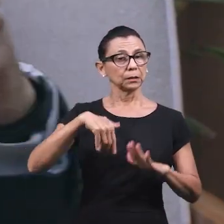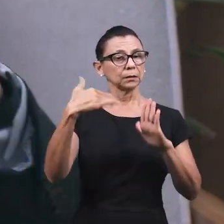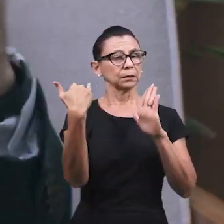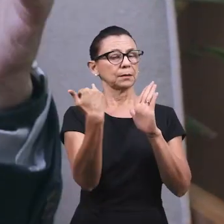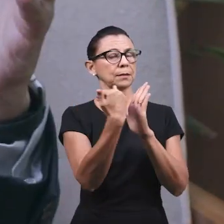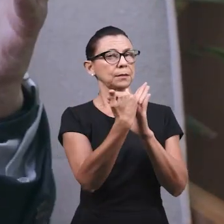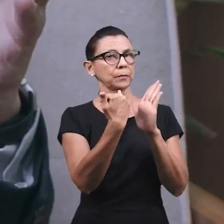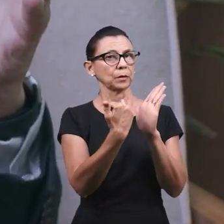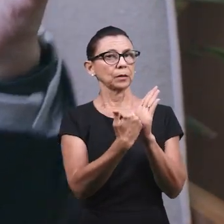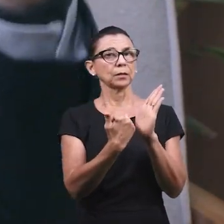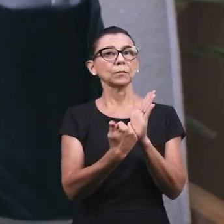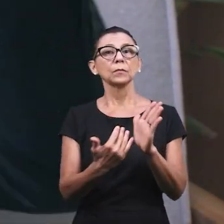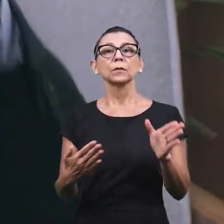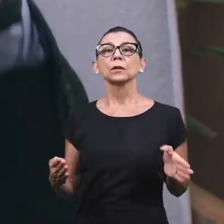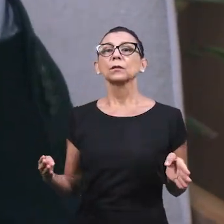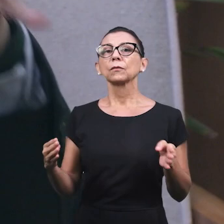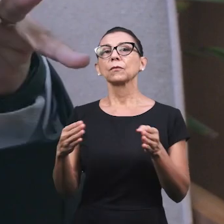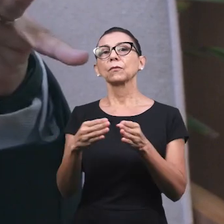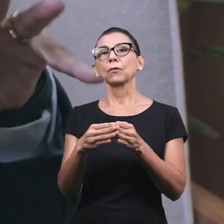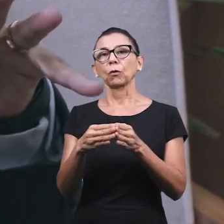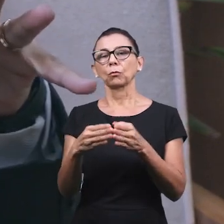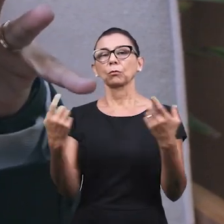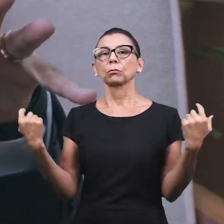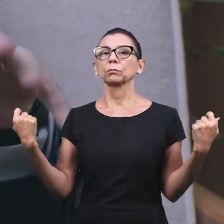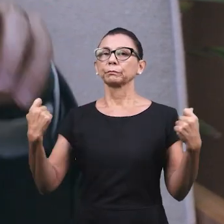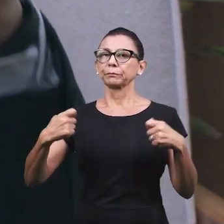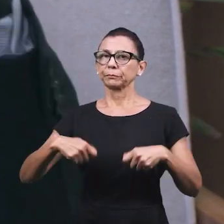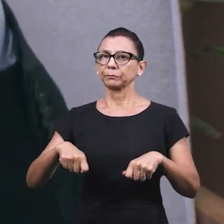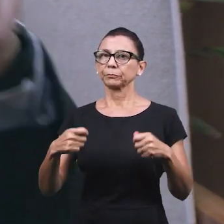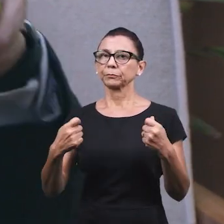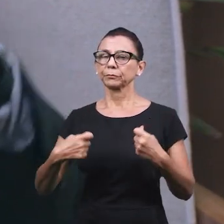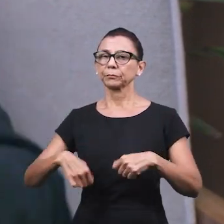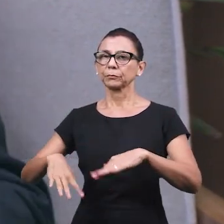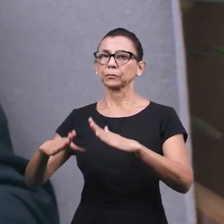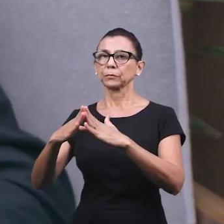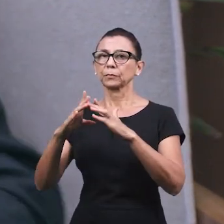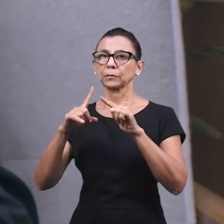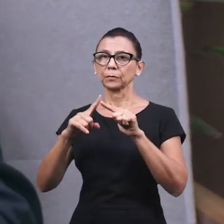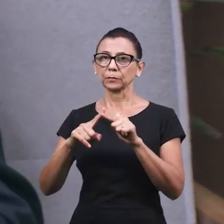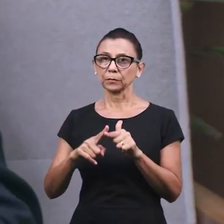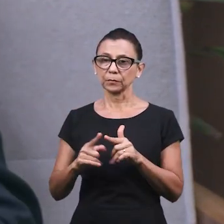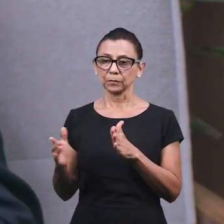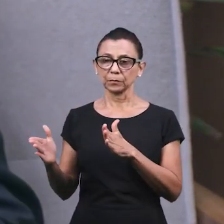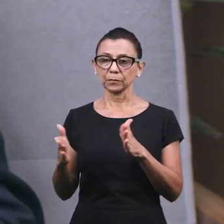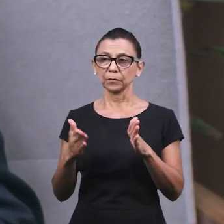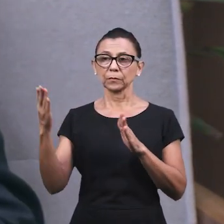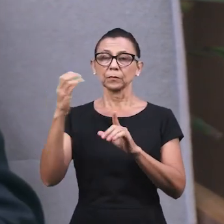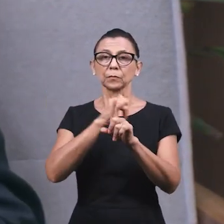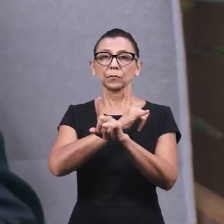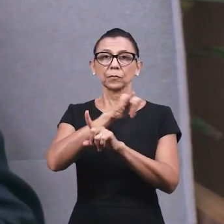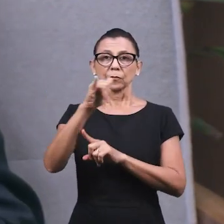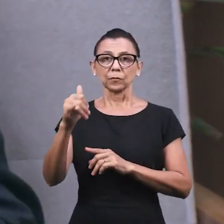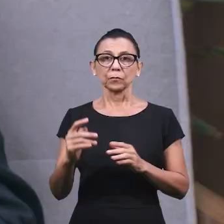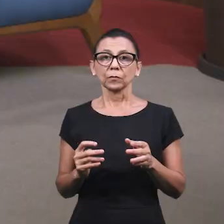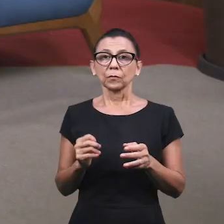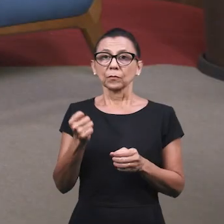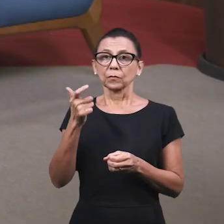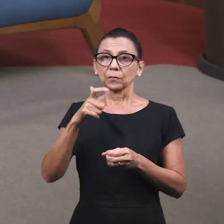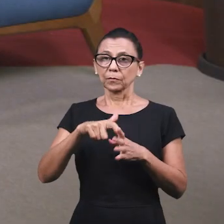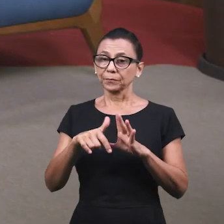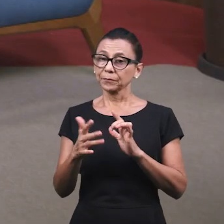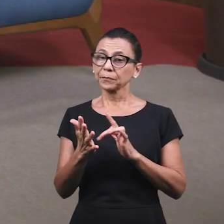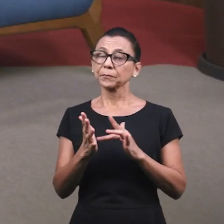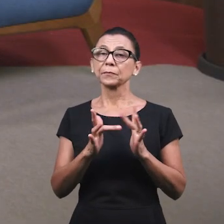Et donc, cette formation est tournée aux besoins de l'Église dans ce temps prophétique. Et principalement, n'est-ce